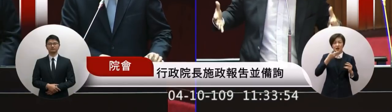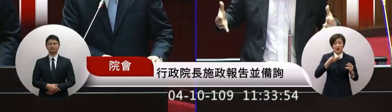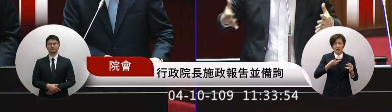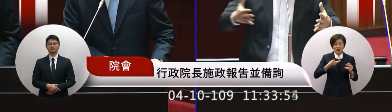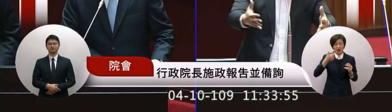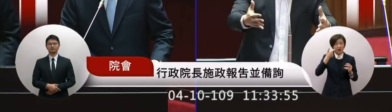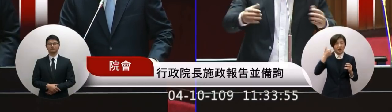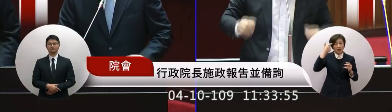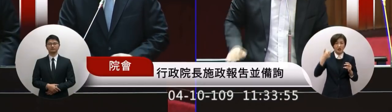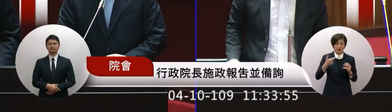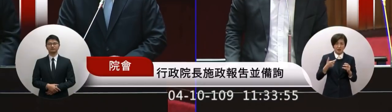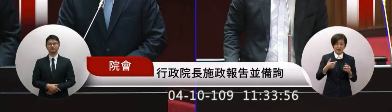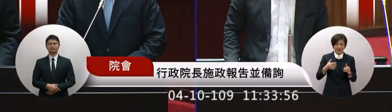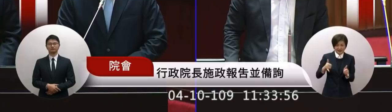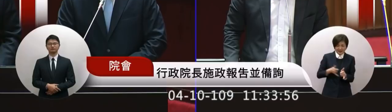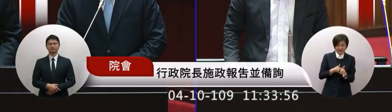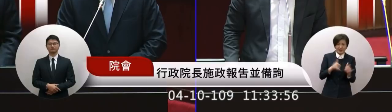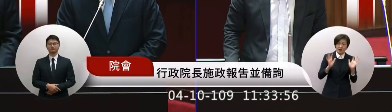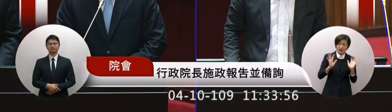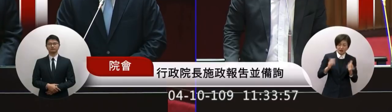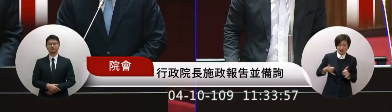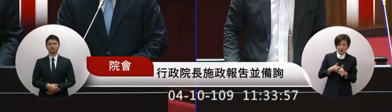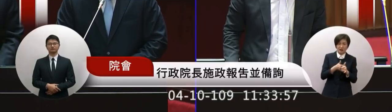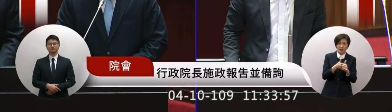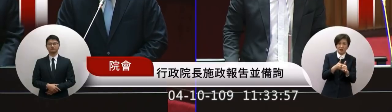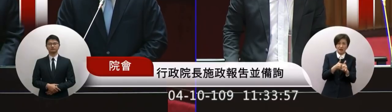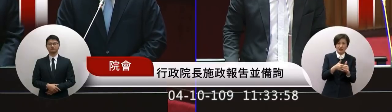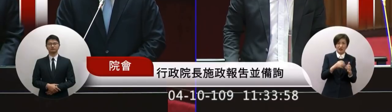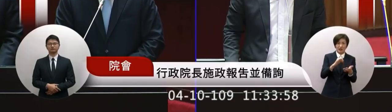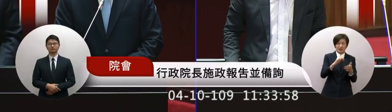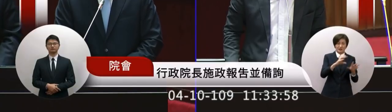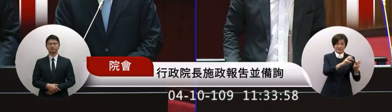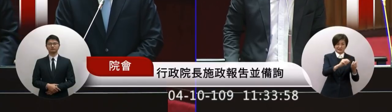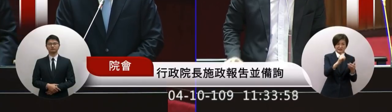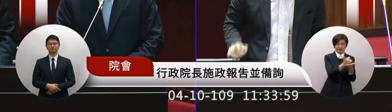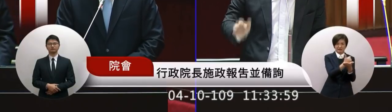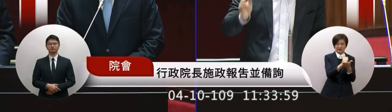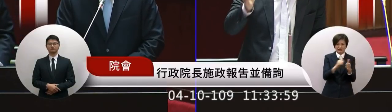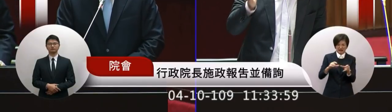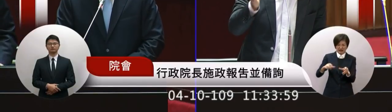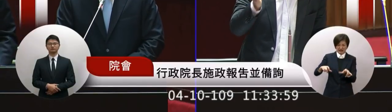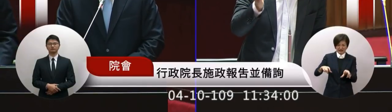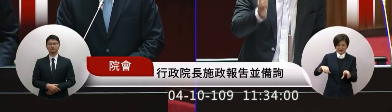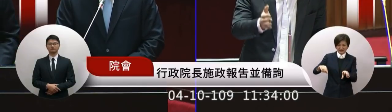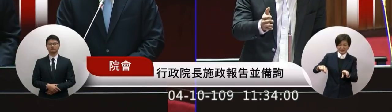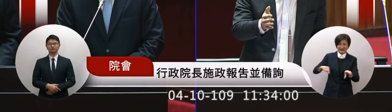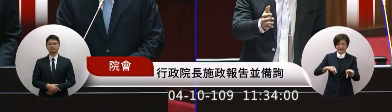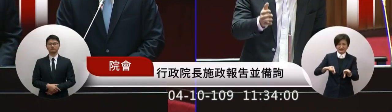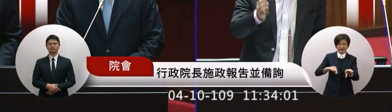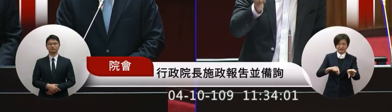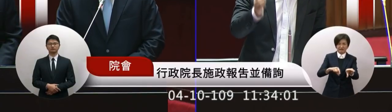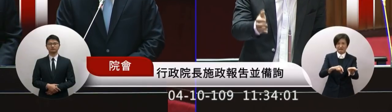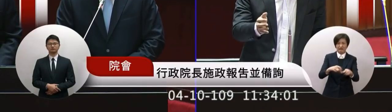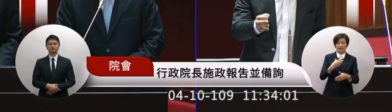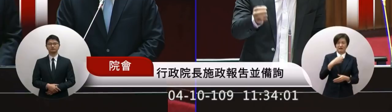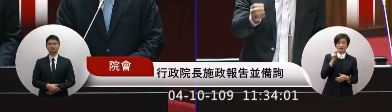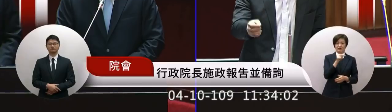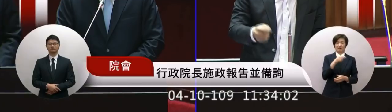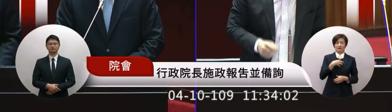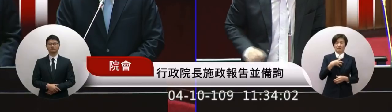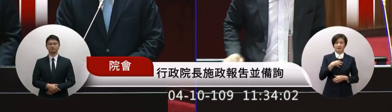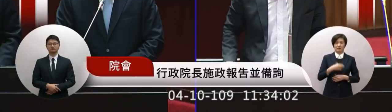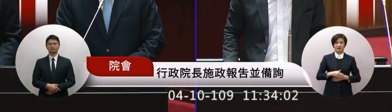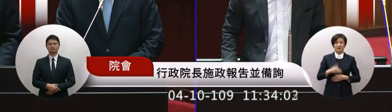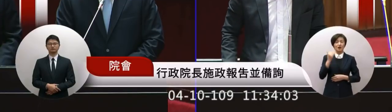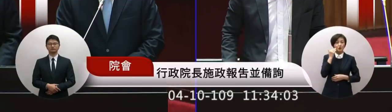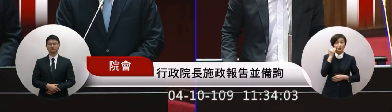含迄个大车沙石啊做伙驶伫这个沙田路顶悬，你其实看起拢足恐怖的。如果伊若有一个好的铁路、好的公车以及